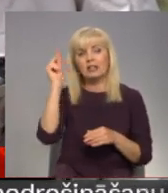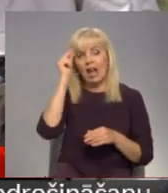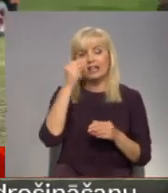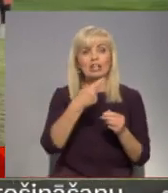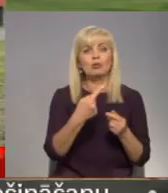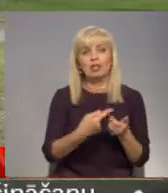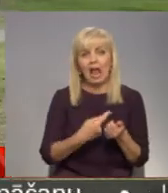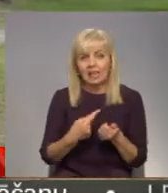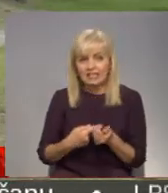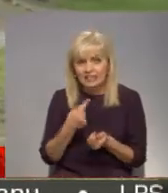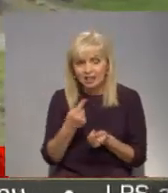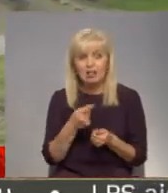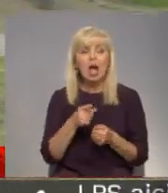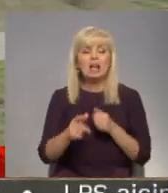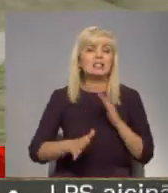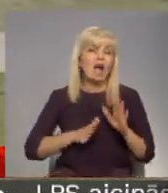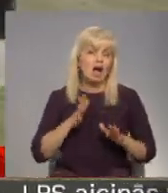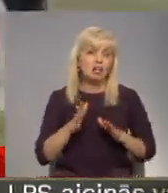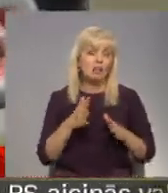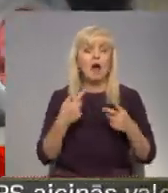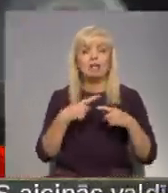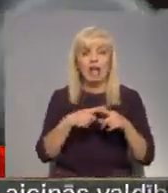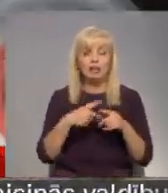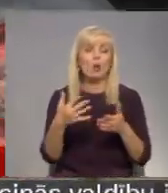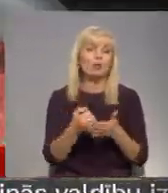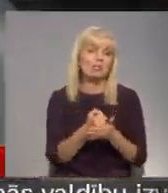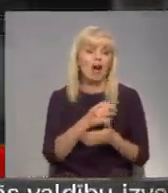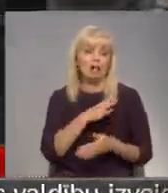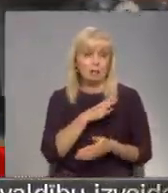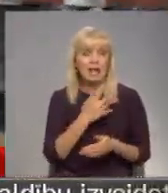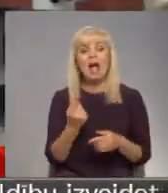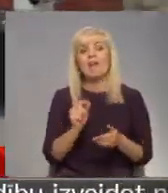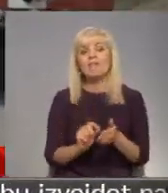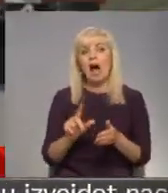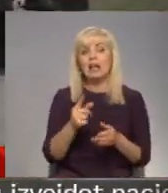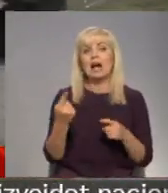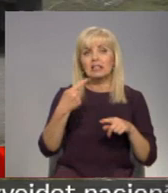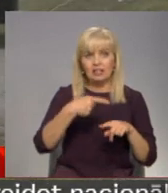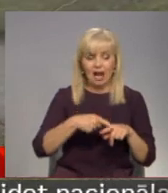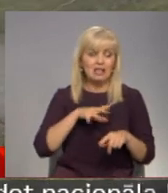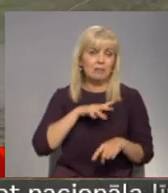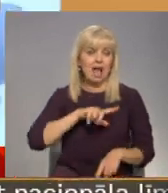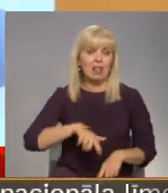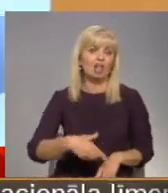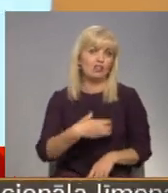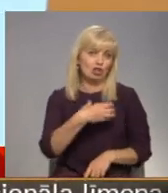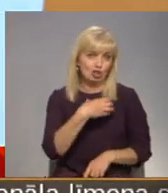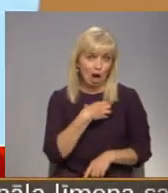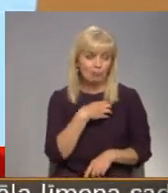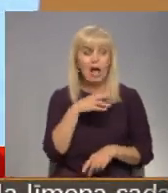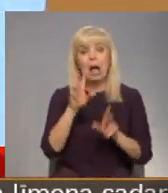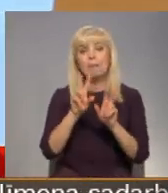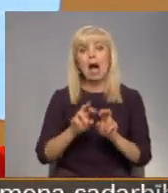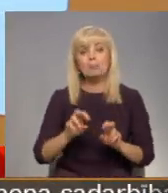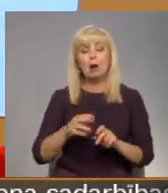skaits, kārtīgi sagatavota tehnika un tad jau uzvara bijusi rokās. Vairākas reizes kabilnieki bijuši arī Latvijas čempioni, lai